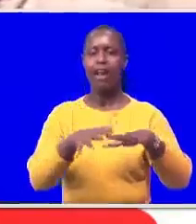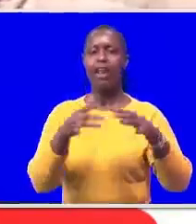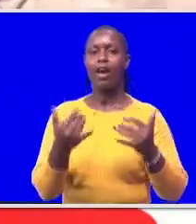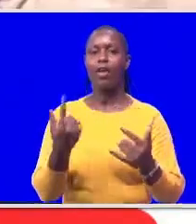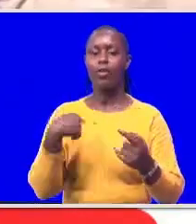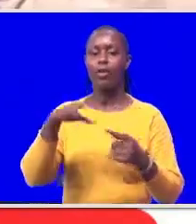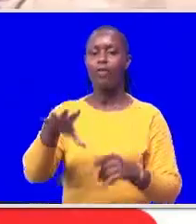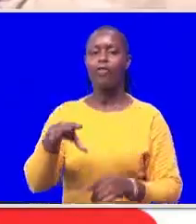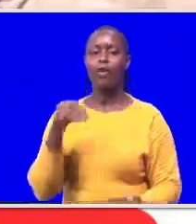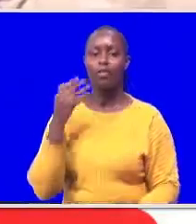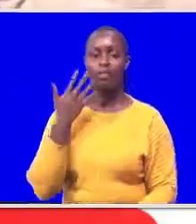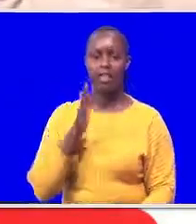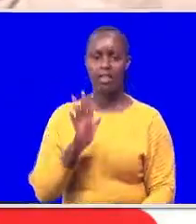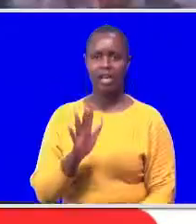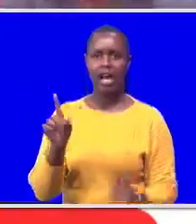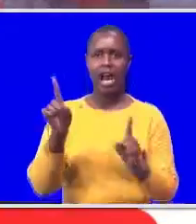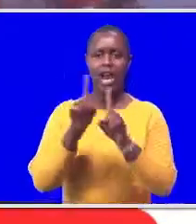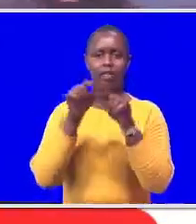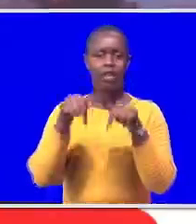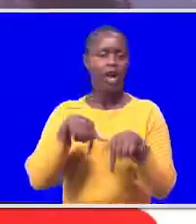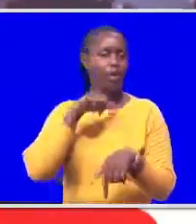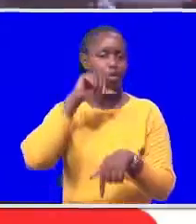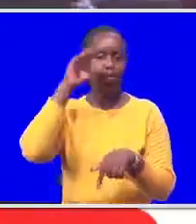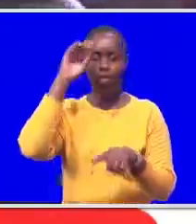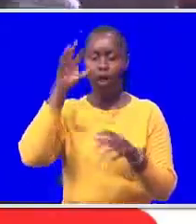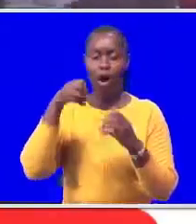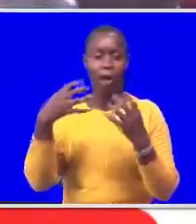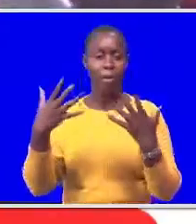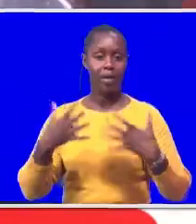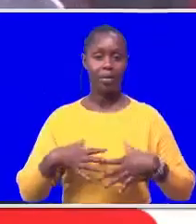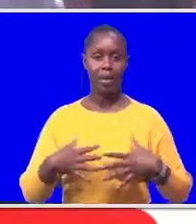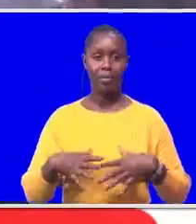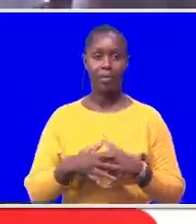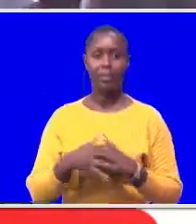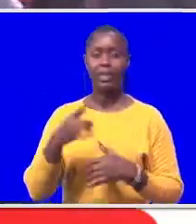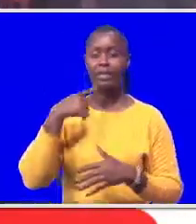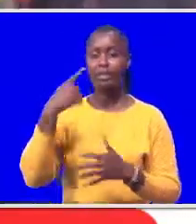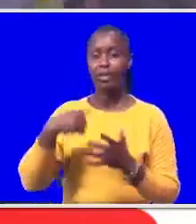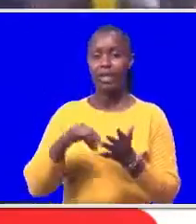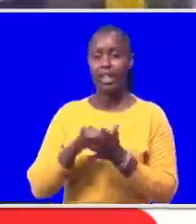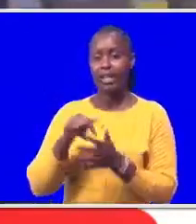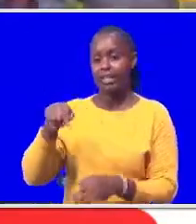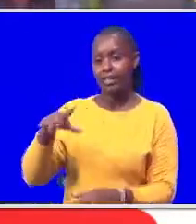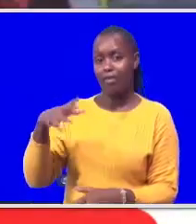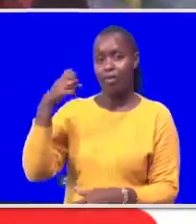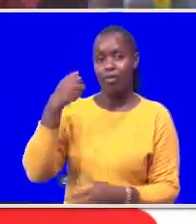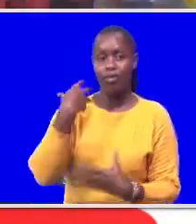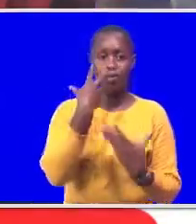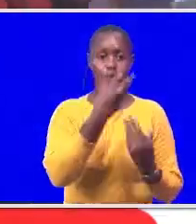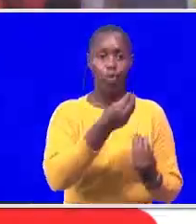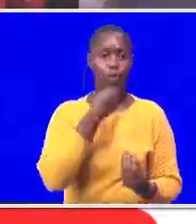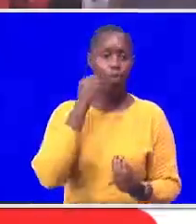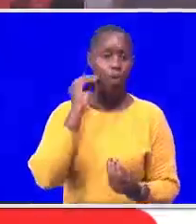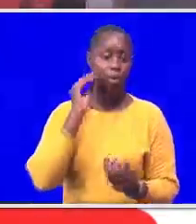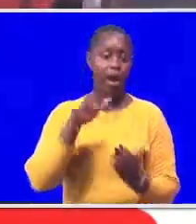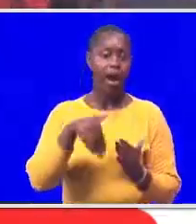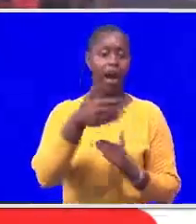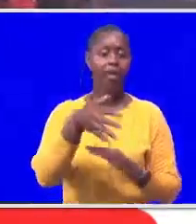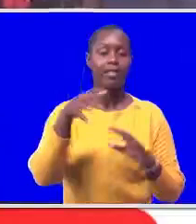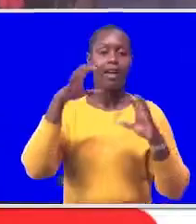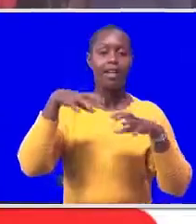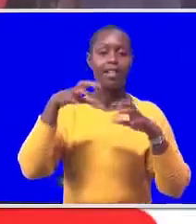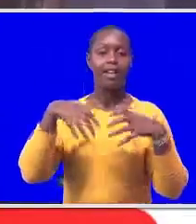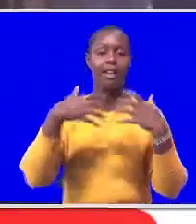ameonekana pale, na sasa hata tujui ni wangapi. Inaelezwa kuwa James Njora Kahiga alikuwa akielekea nyumbani baada ya mvua kunyesha,